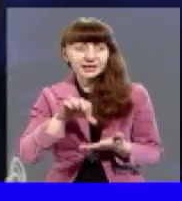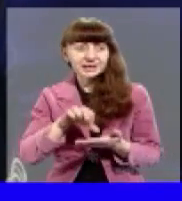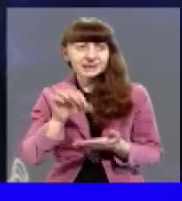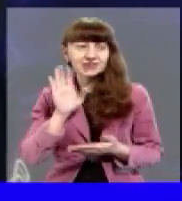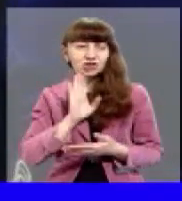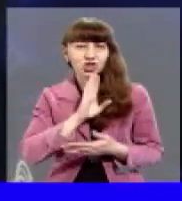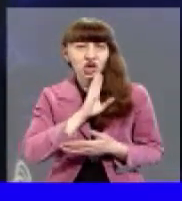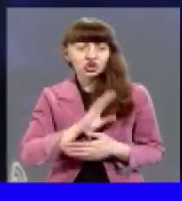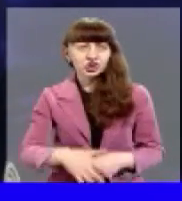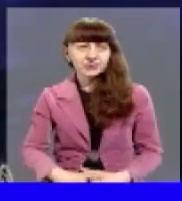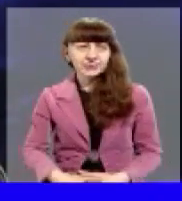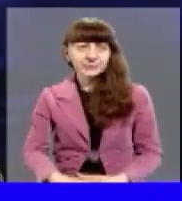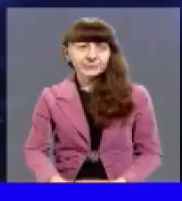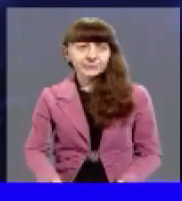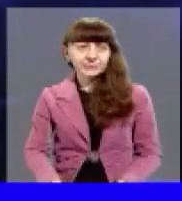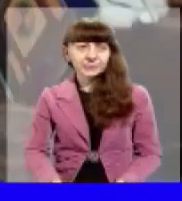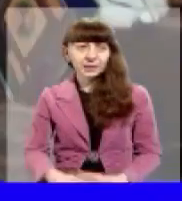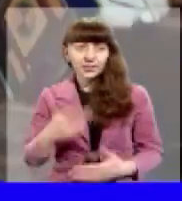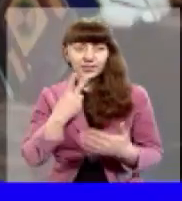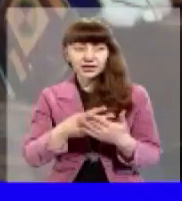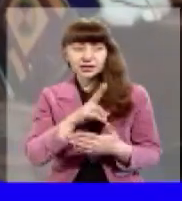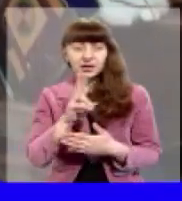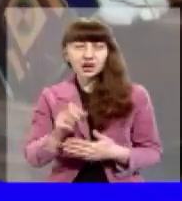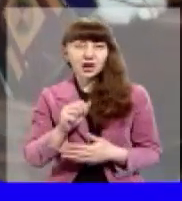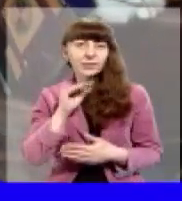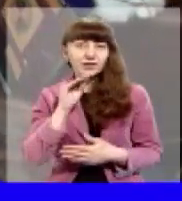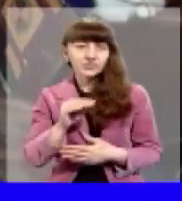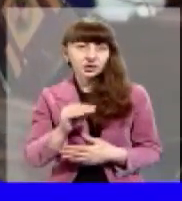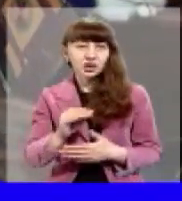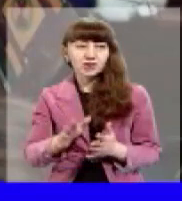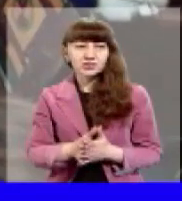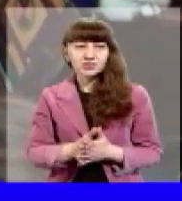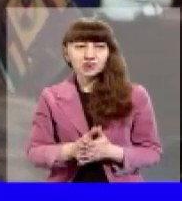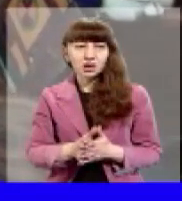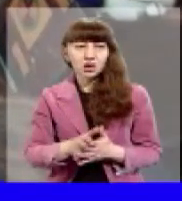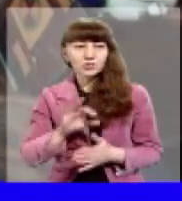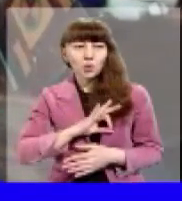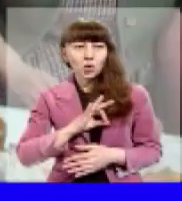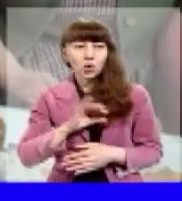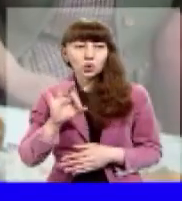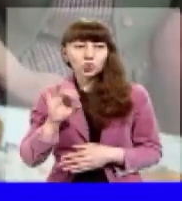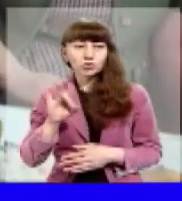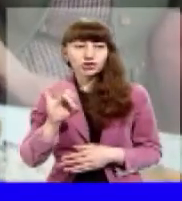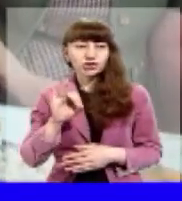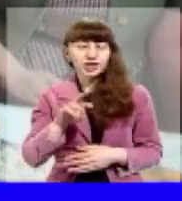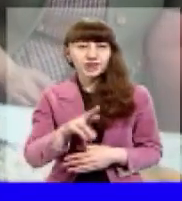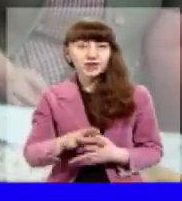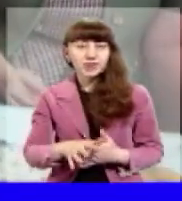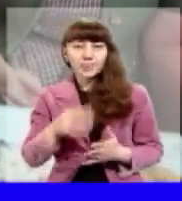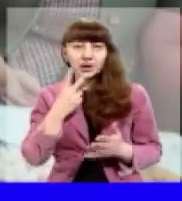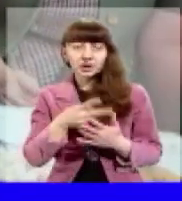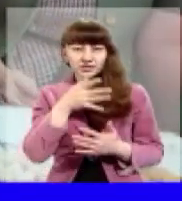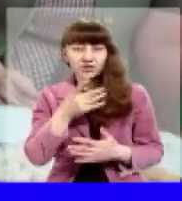представительниц прекрасного пола. Они на деле доказывают, как профессионально обращаются с оружием, демонстрируют свои знания в